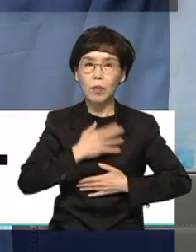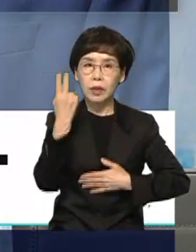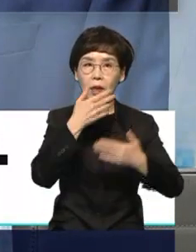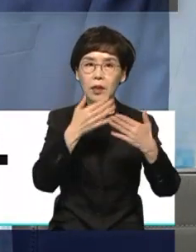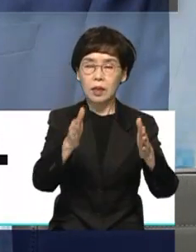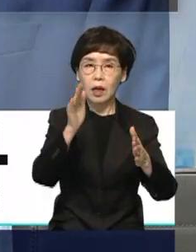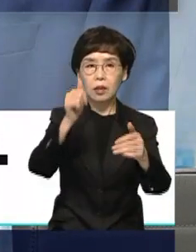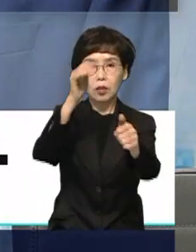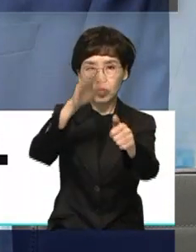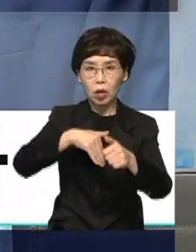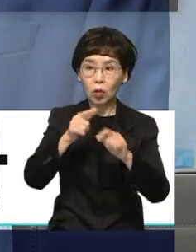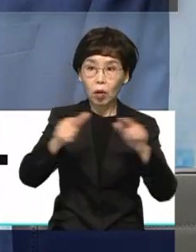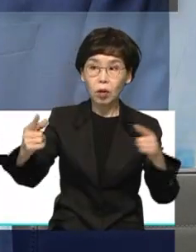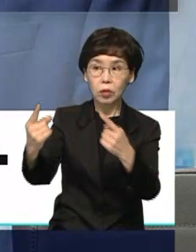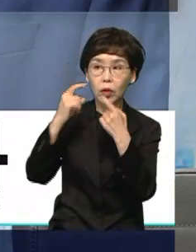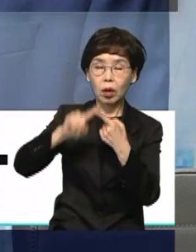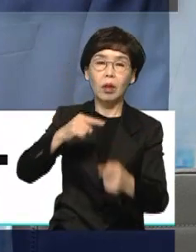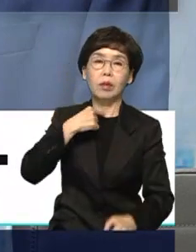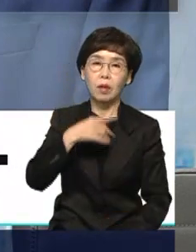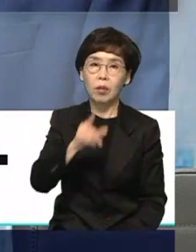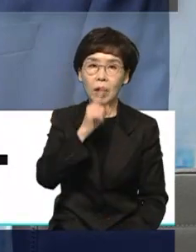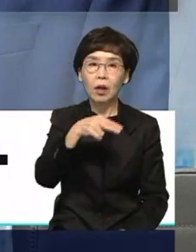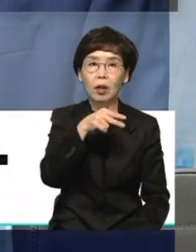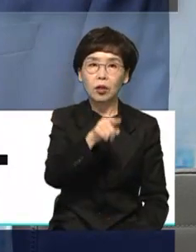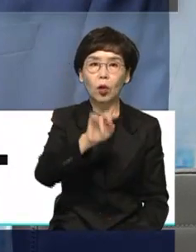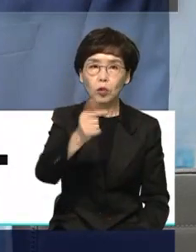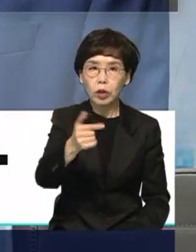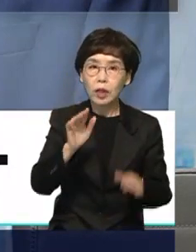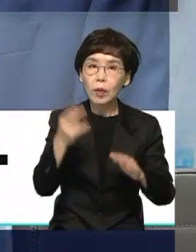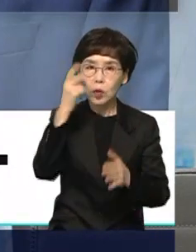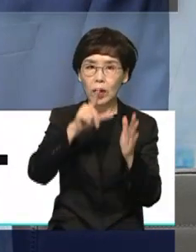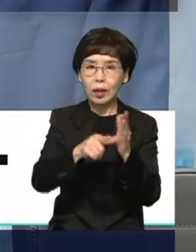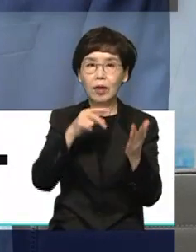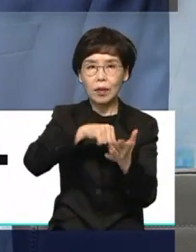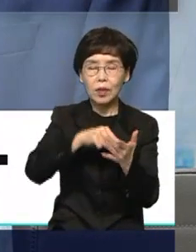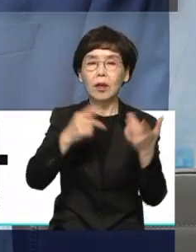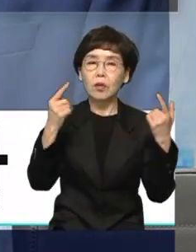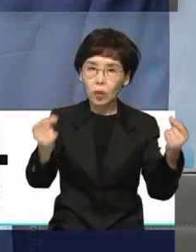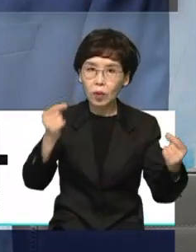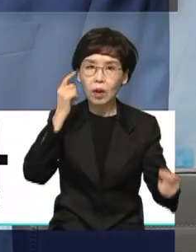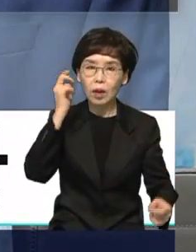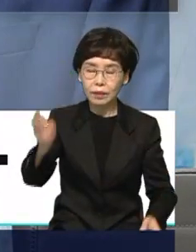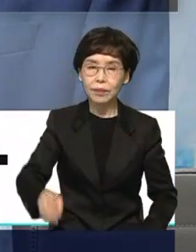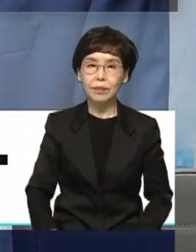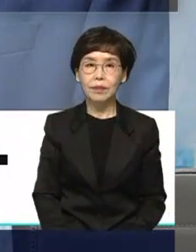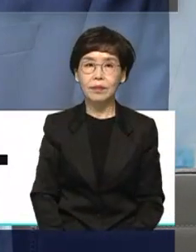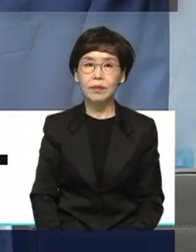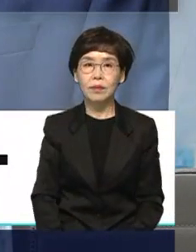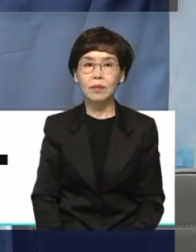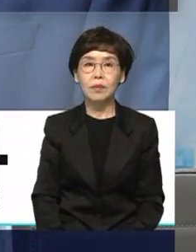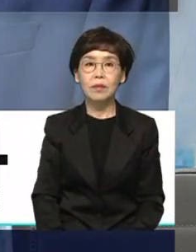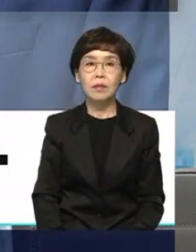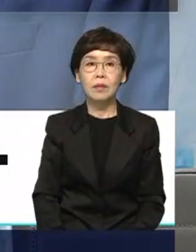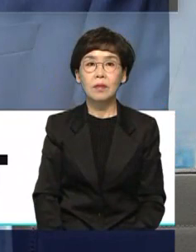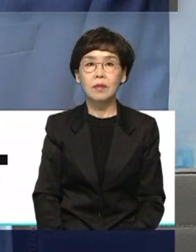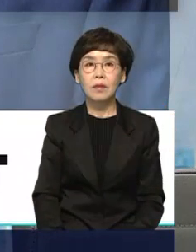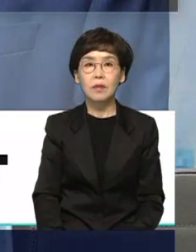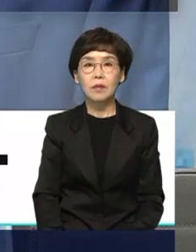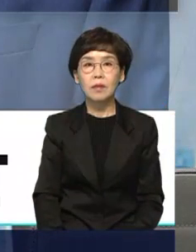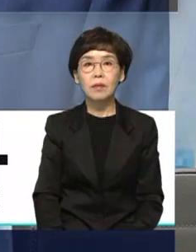의혹을 전면 부인해온 서 전 실장은 이번 조사에서도 같은 입장을 보일 것으로 예상됩니다. 안희재 기자가